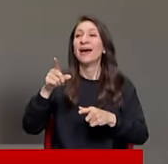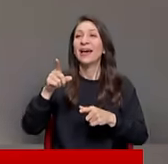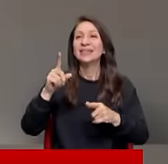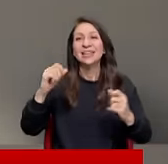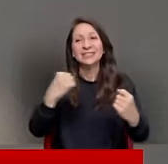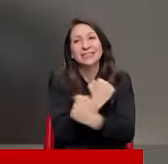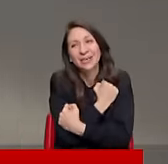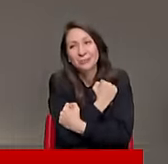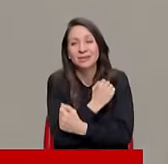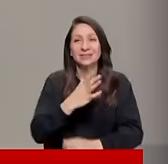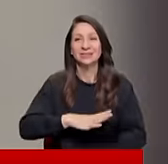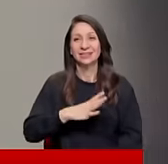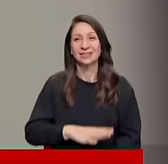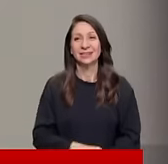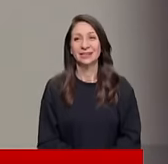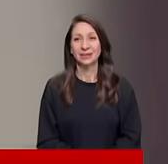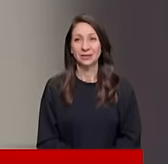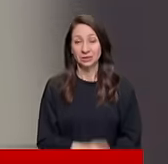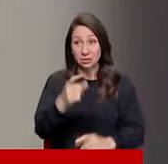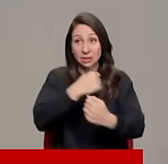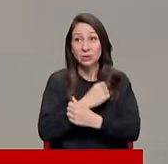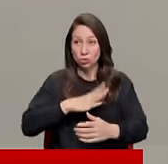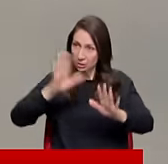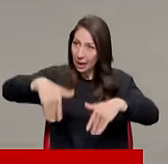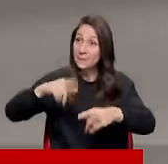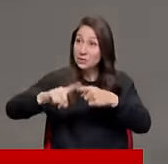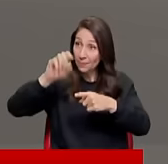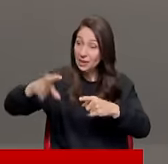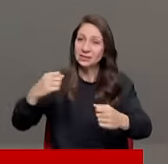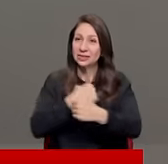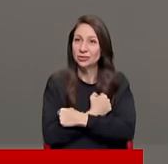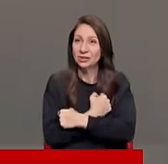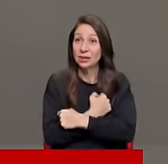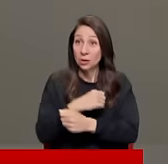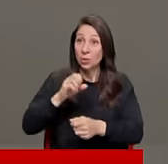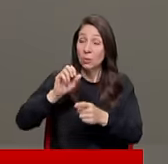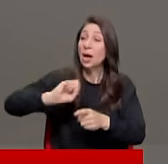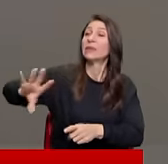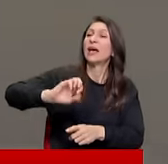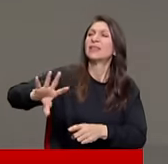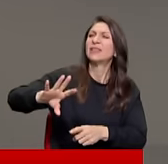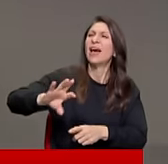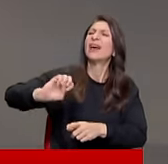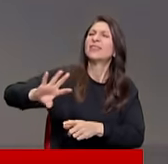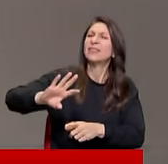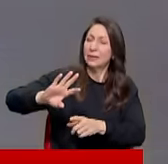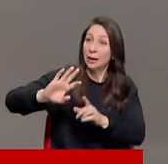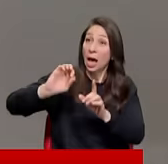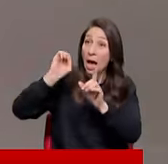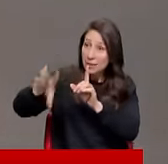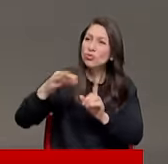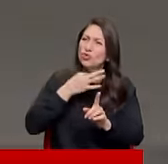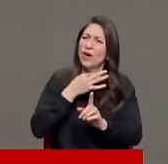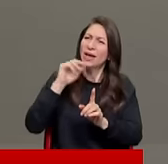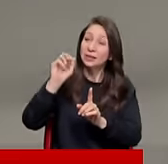ona sarılmak istedi. Aa, acımı tutuyor. Tamam, sarılacağız. Bıçağı fırlat. Fırlat mı? Fırlat, şuraya fırlat. Aa, fırlat mı? Şuraya atar